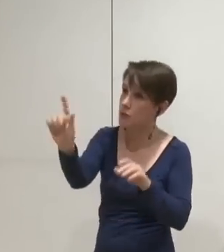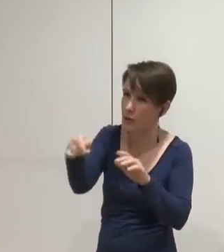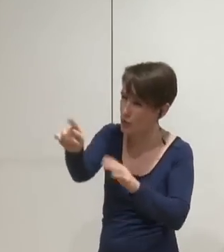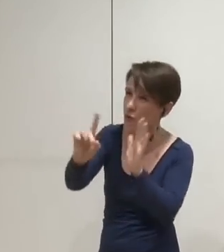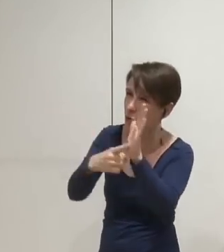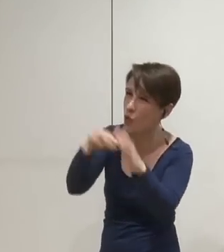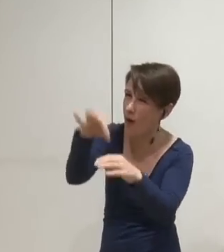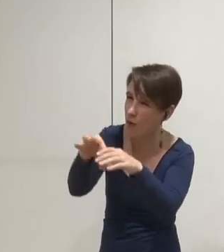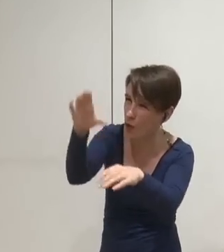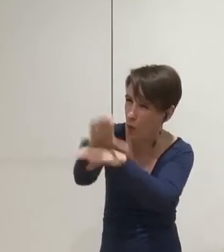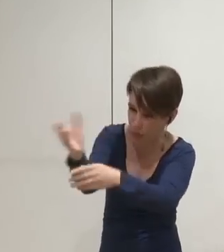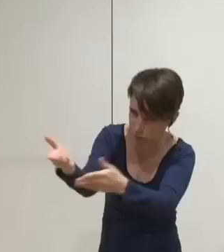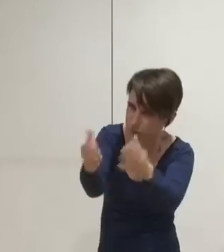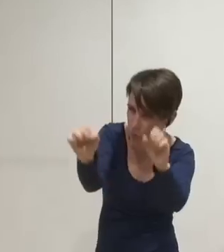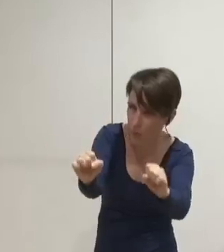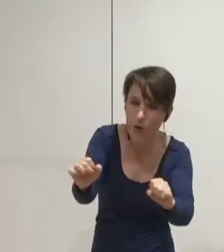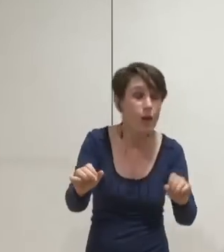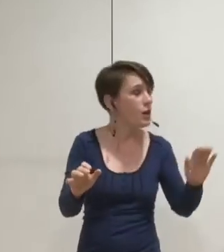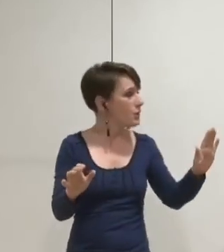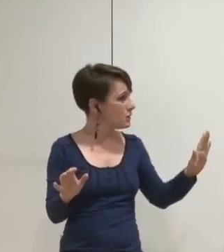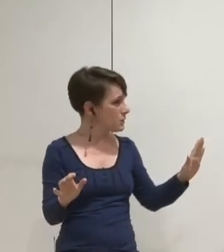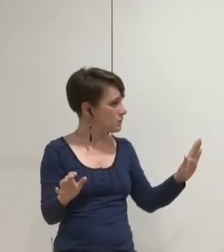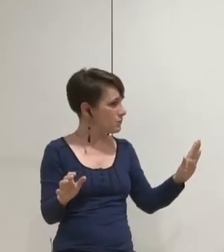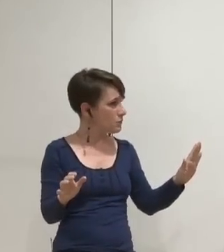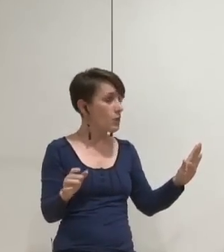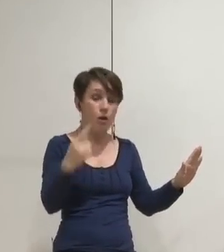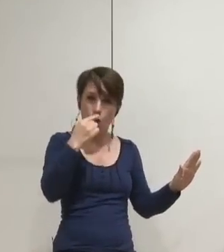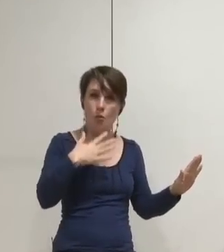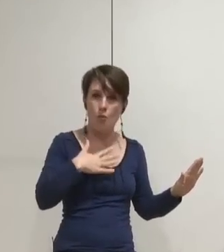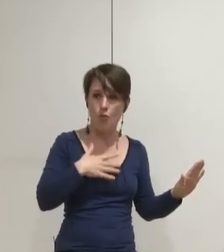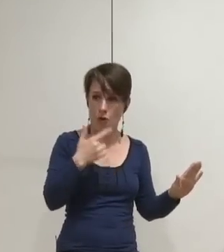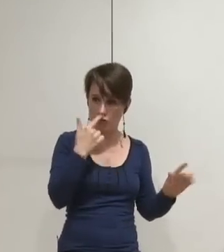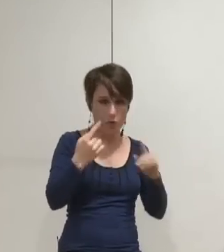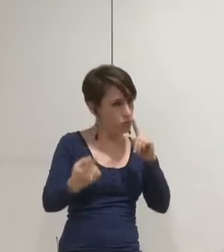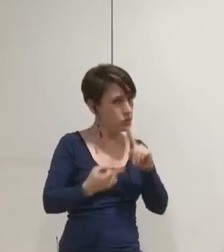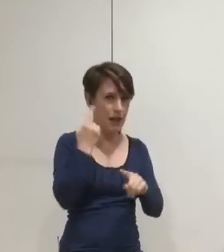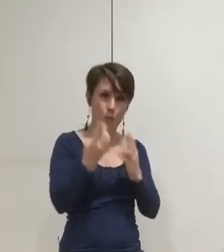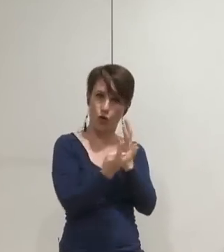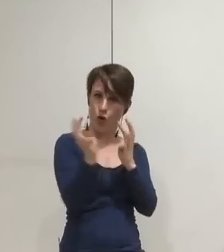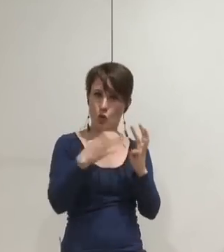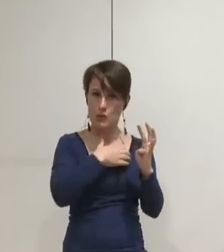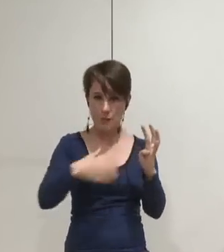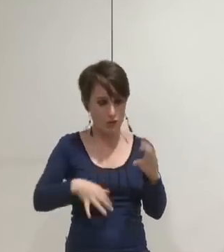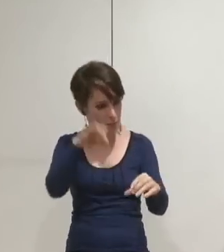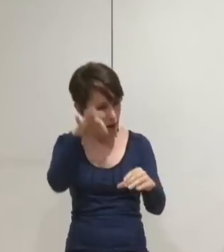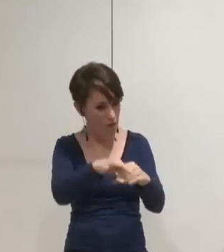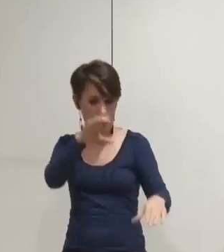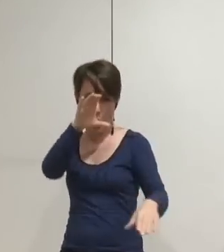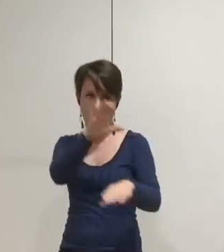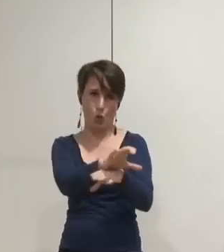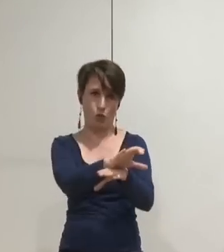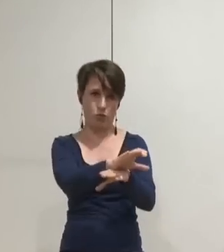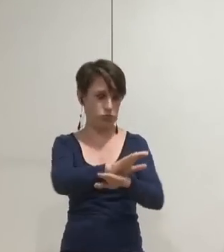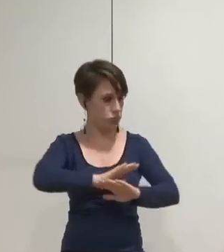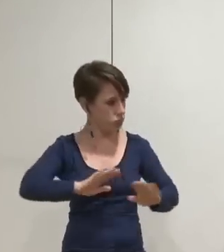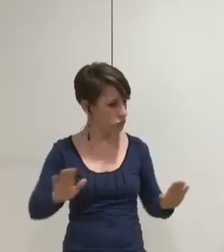je de vous autoriser je pense que c'est un acte de souveraineté du Conseil Municipal que de voter contre et vous serez bien obligé à